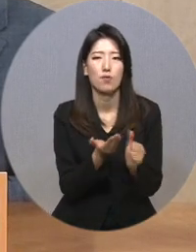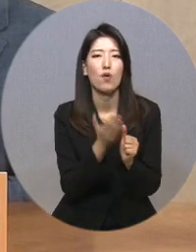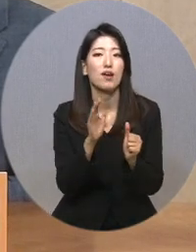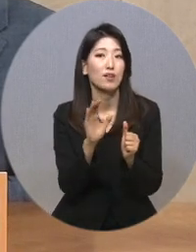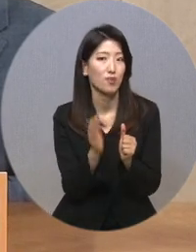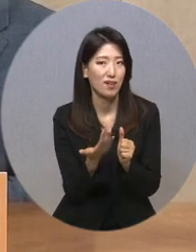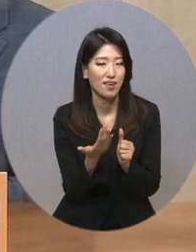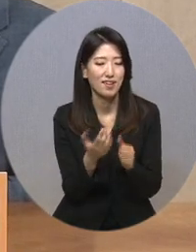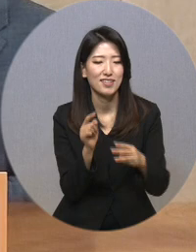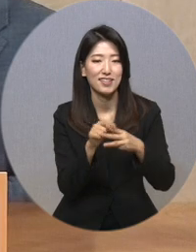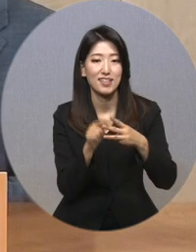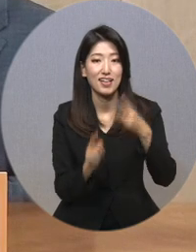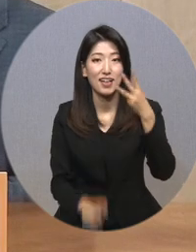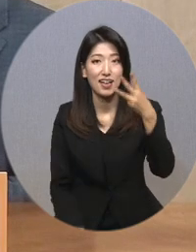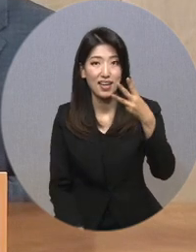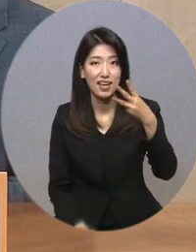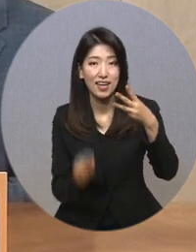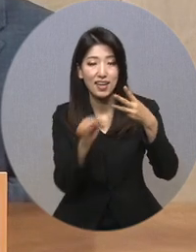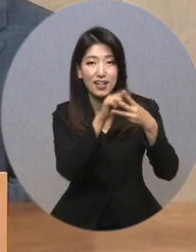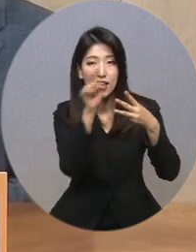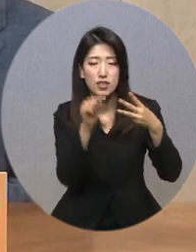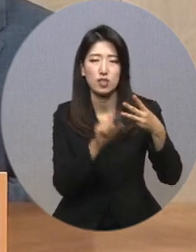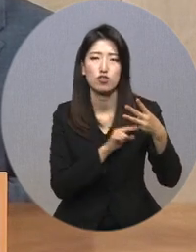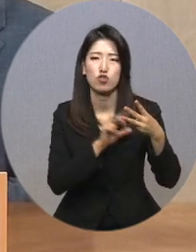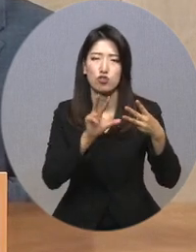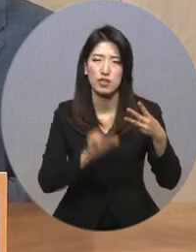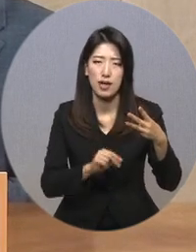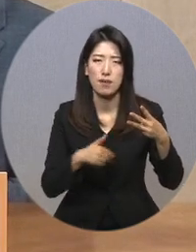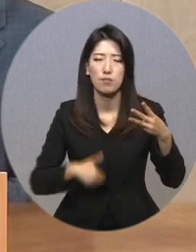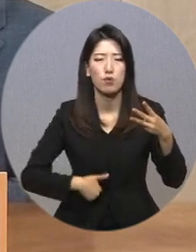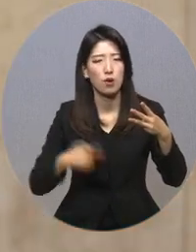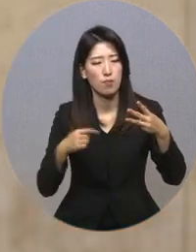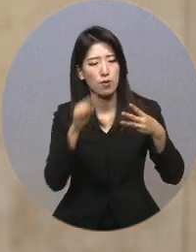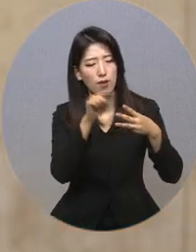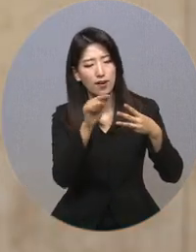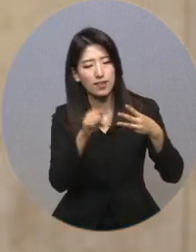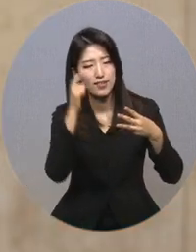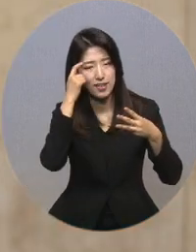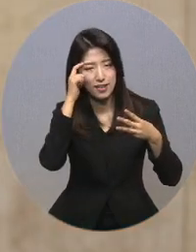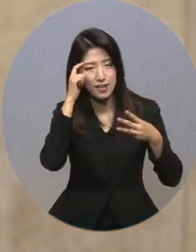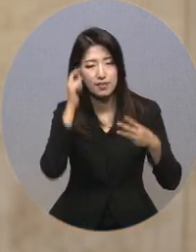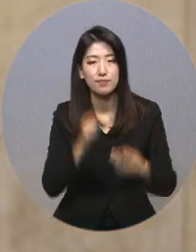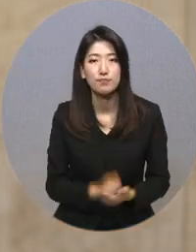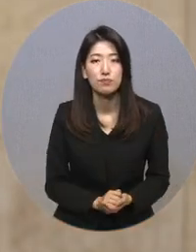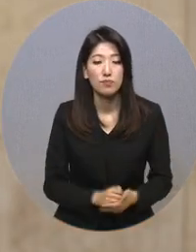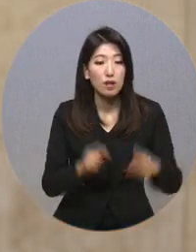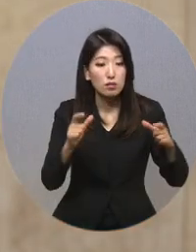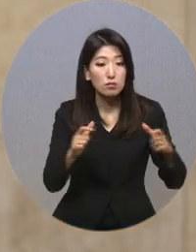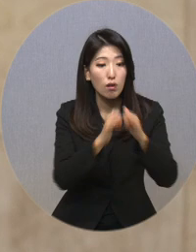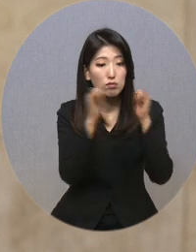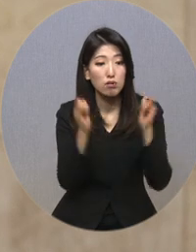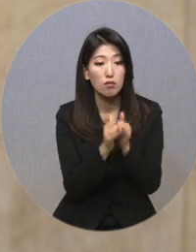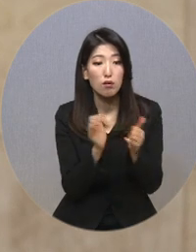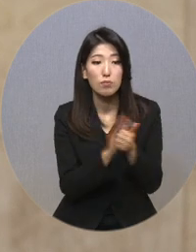또 과제를 도출을 시켜서 진행을 합니다. 이를테면 자 그럼 지역산업체와 연계한 인력양성사업은 어떤 프로젝트가